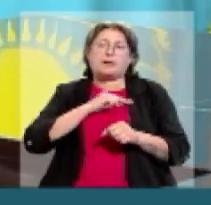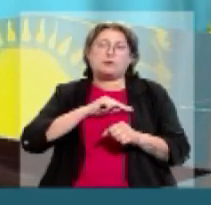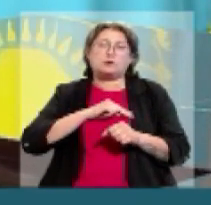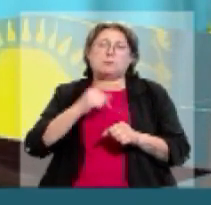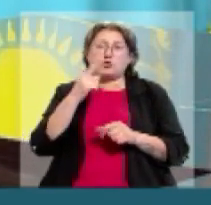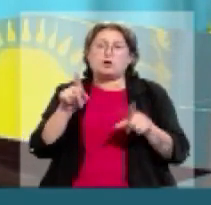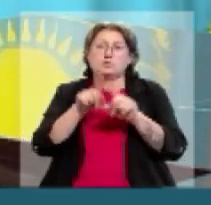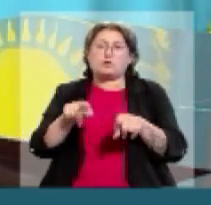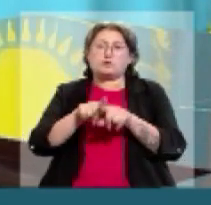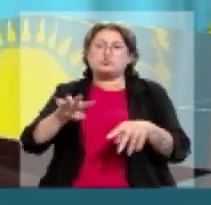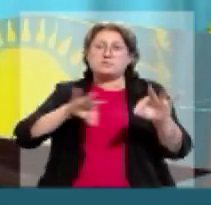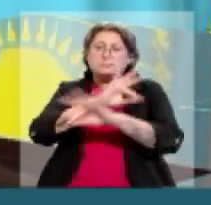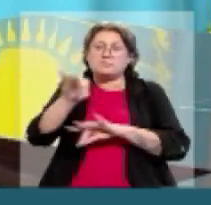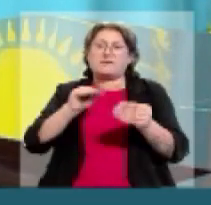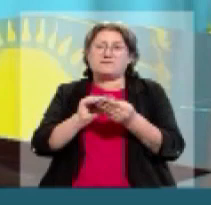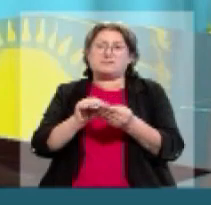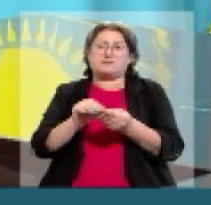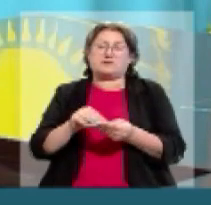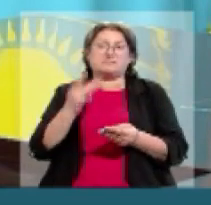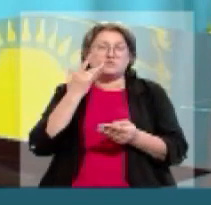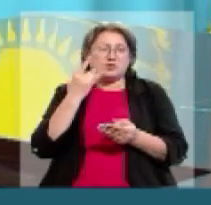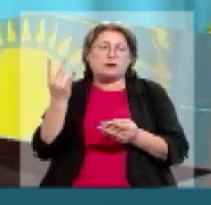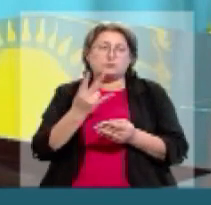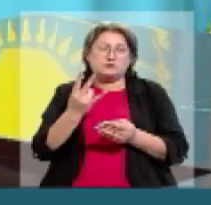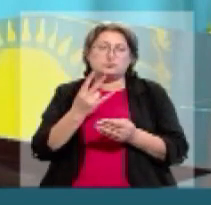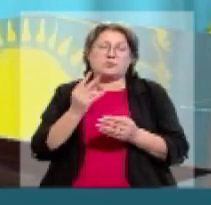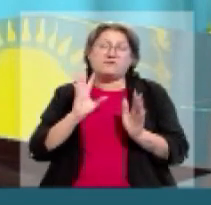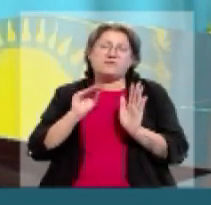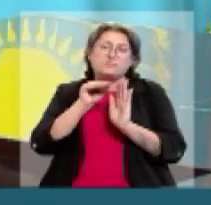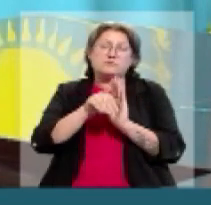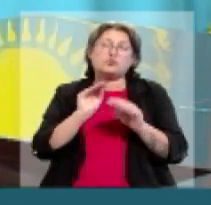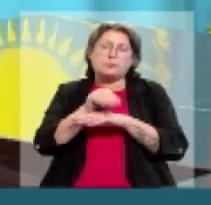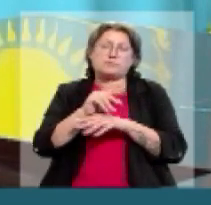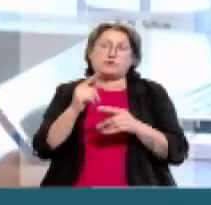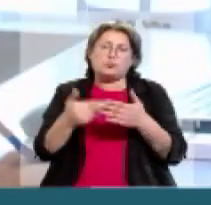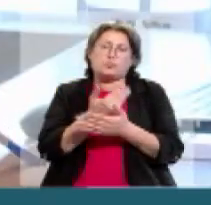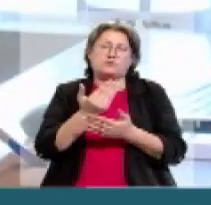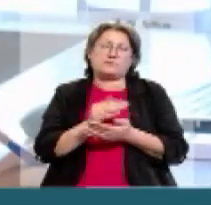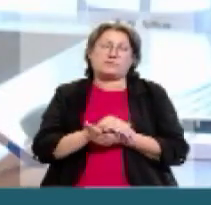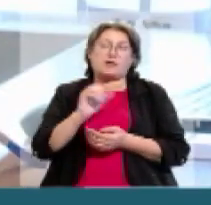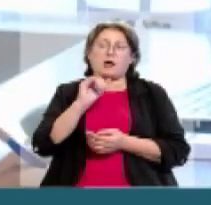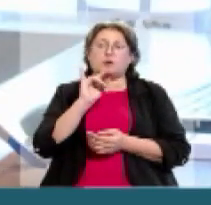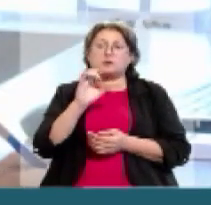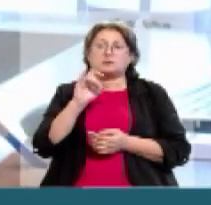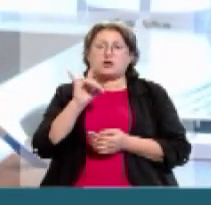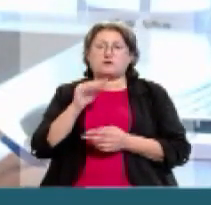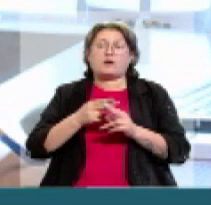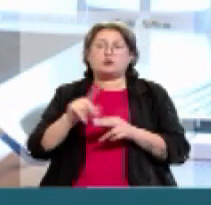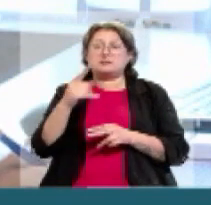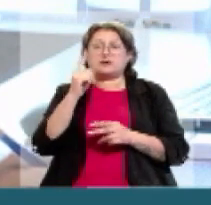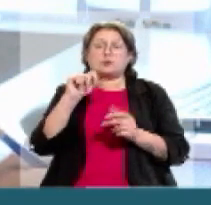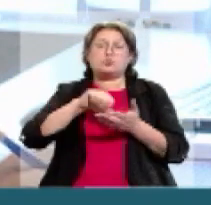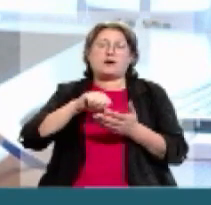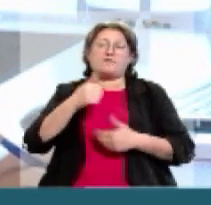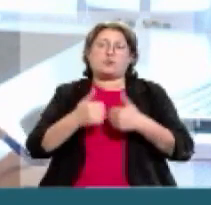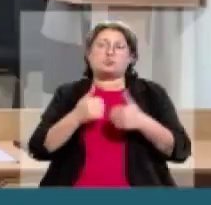работать по одним и тем же лекалам. Всегда нужно вносить какое-то новшество. Арнур Сартов – один из тех, кто участвовал